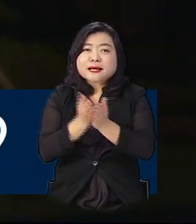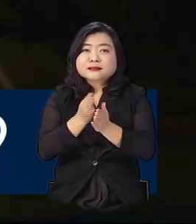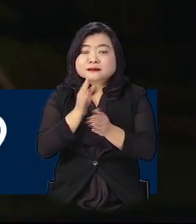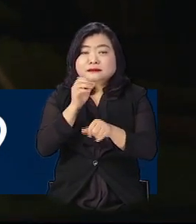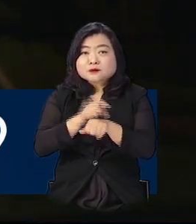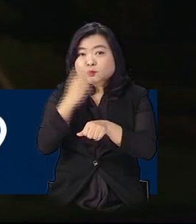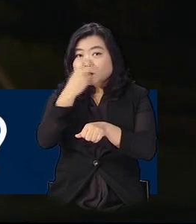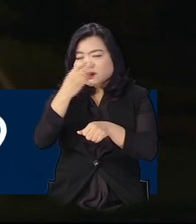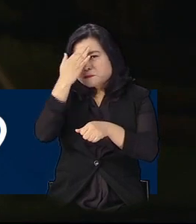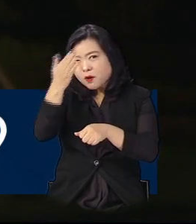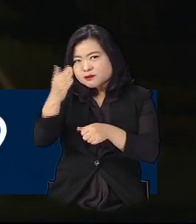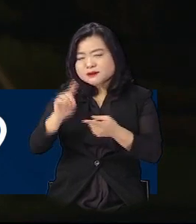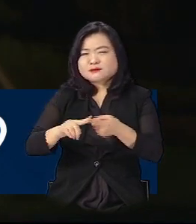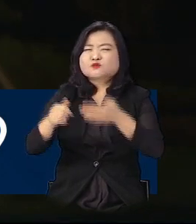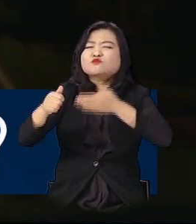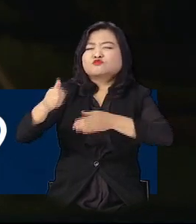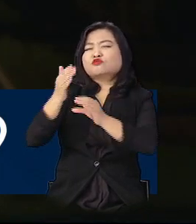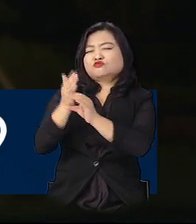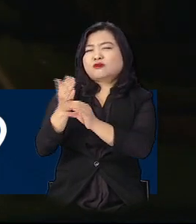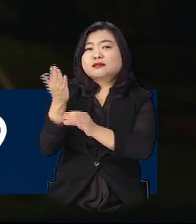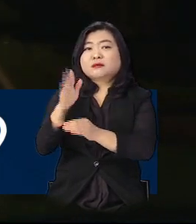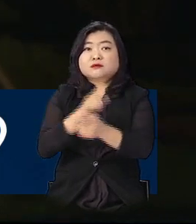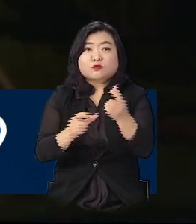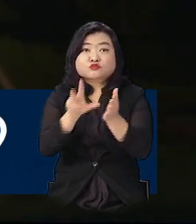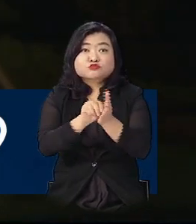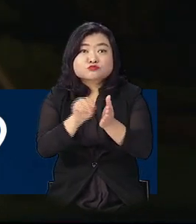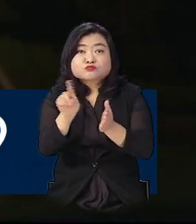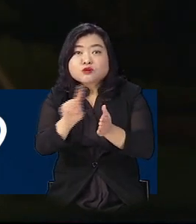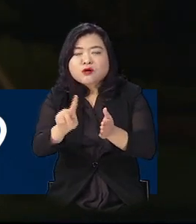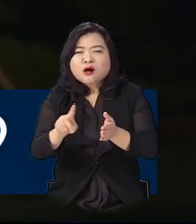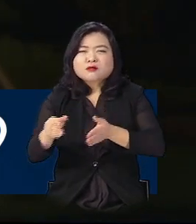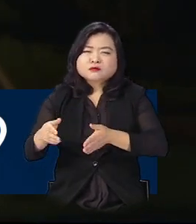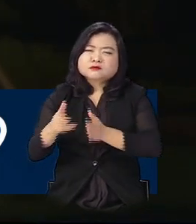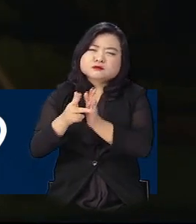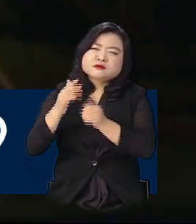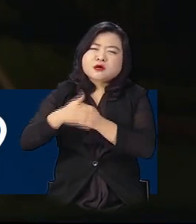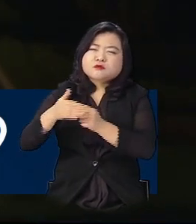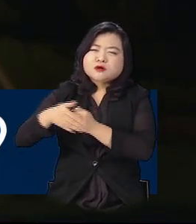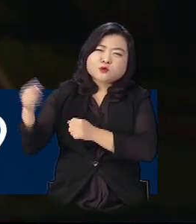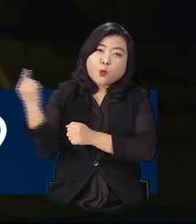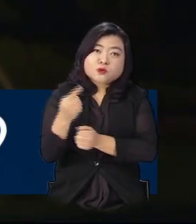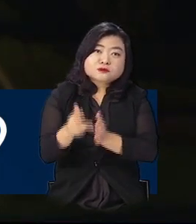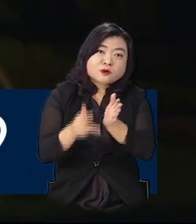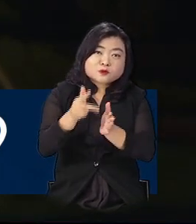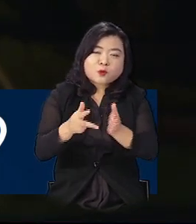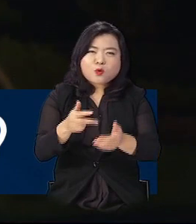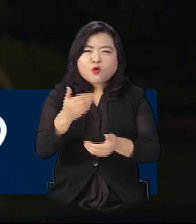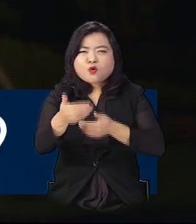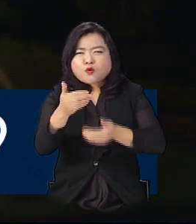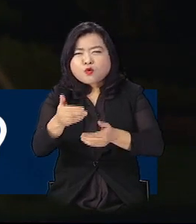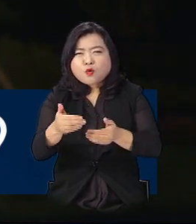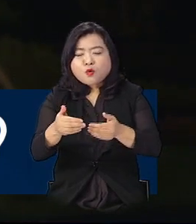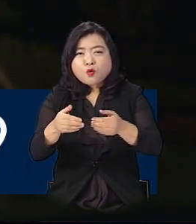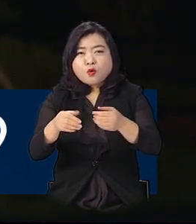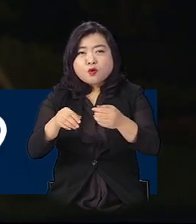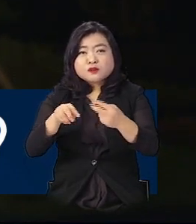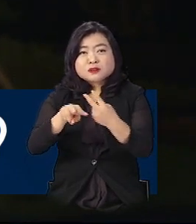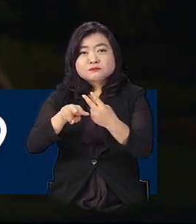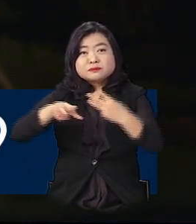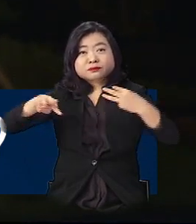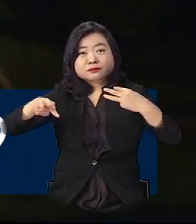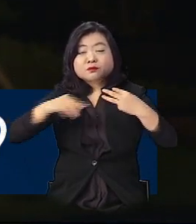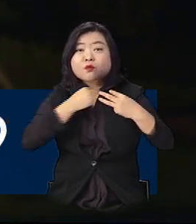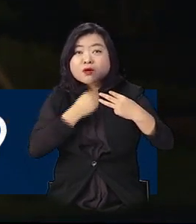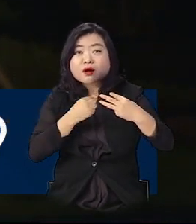있고요. 더 중요한 문제는 대구에서 오는 철도, 또 대구에서 나오는 저 중앙고속도로를 6차선 넓히려고 하는데,